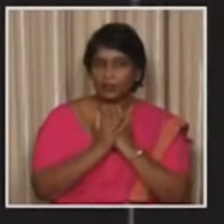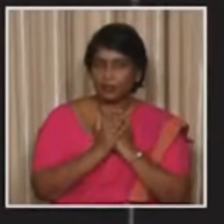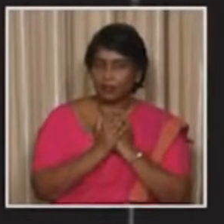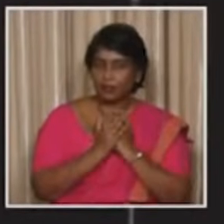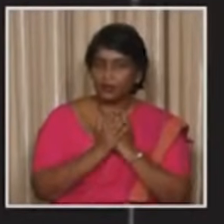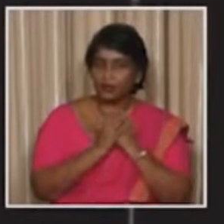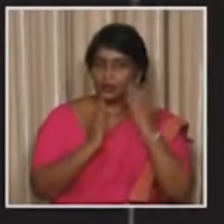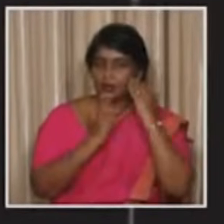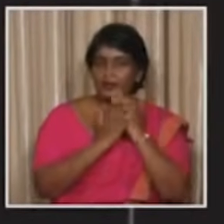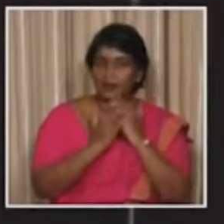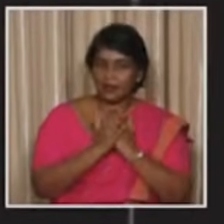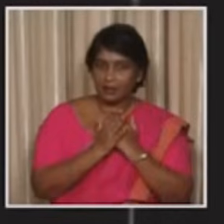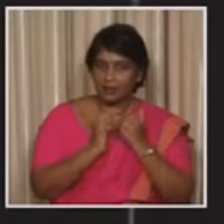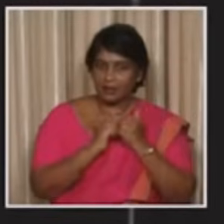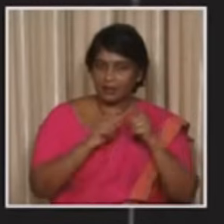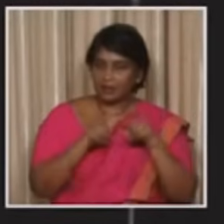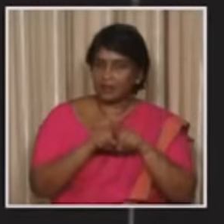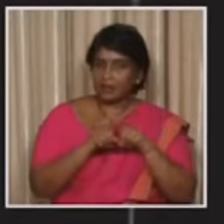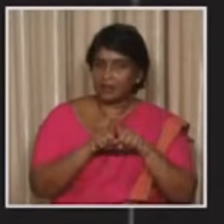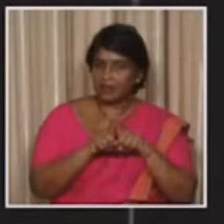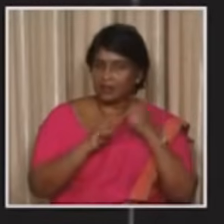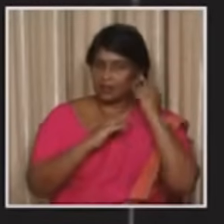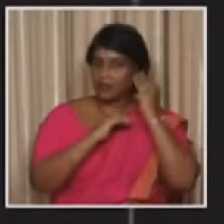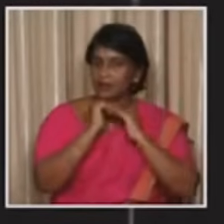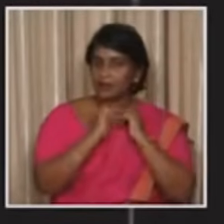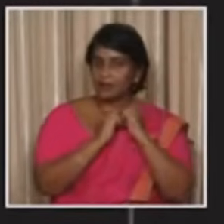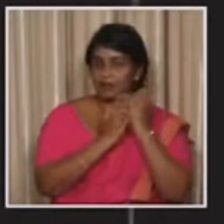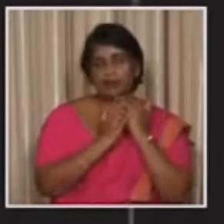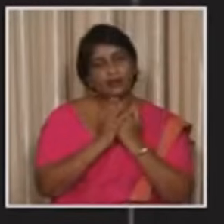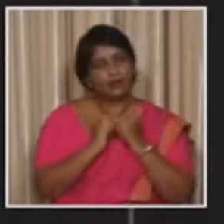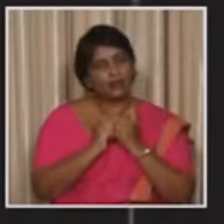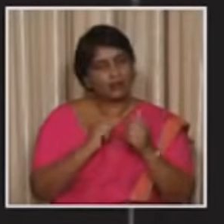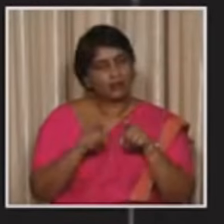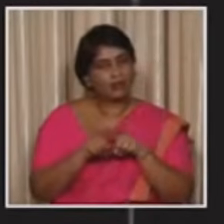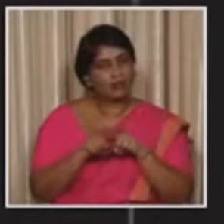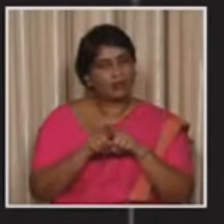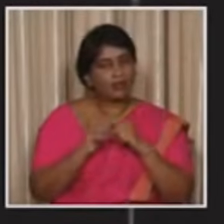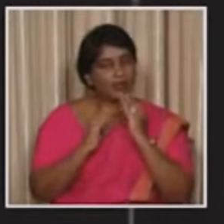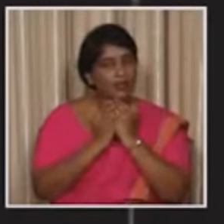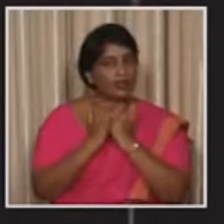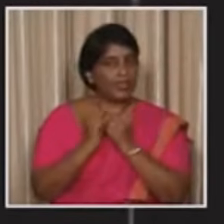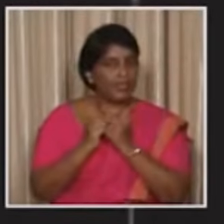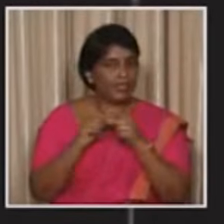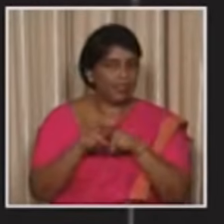මම ඔය ඔය ඔය විගණන වාර්තාවත් ඒ